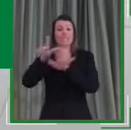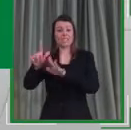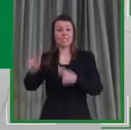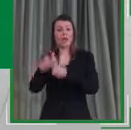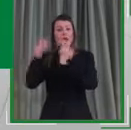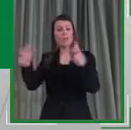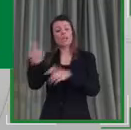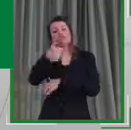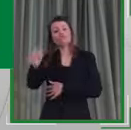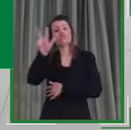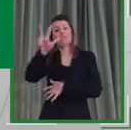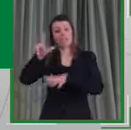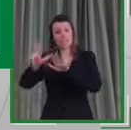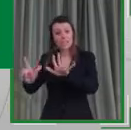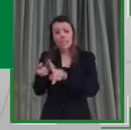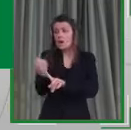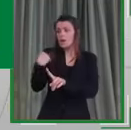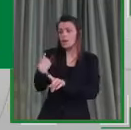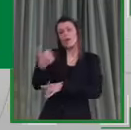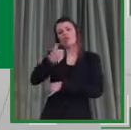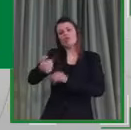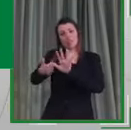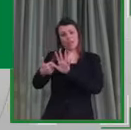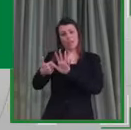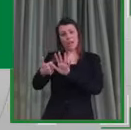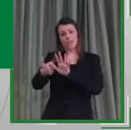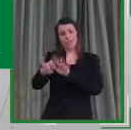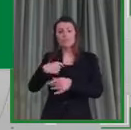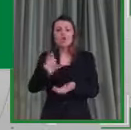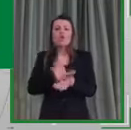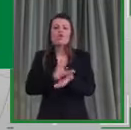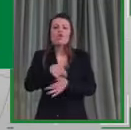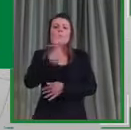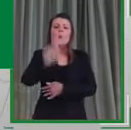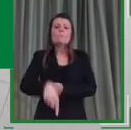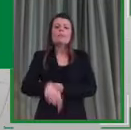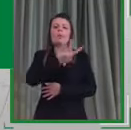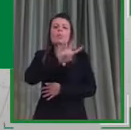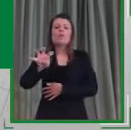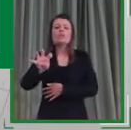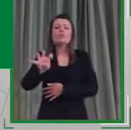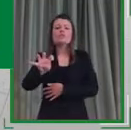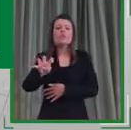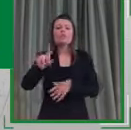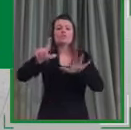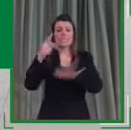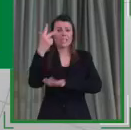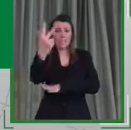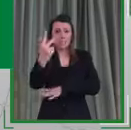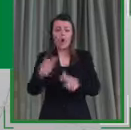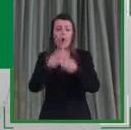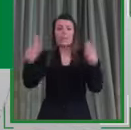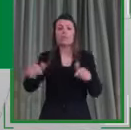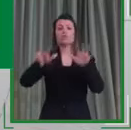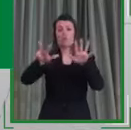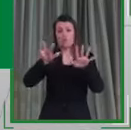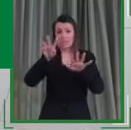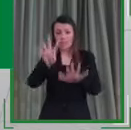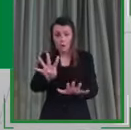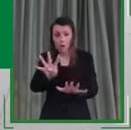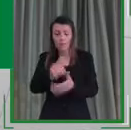137 erap 160 como 1473 più 89